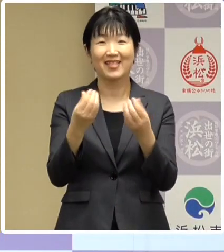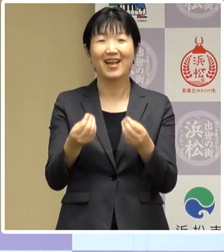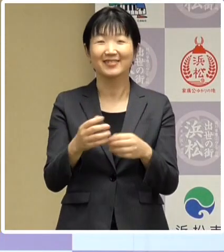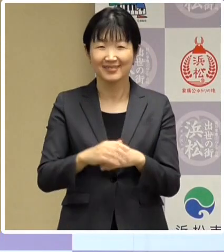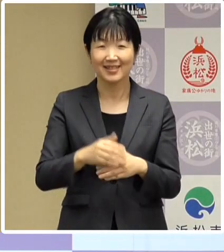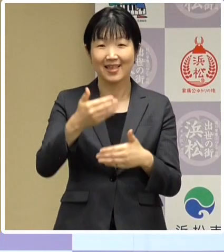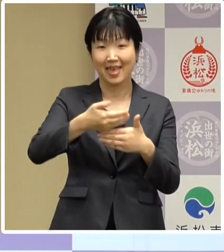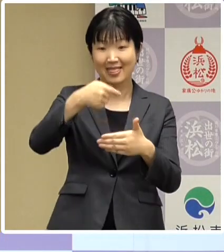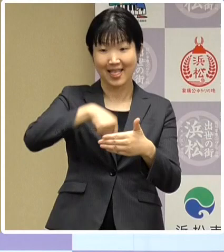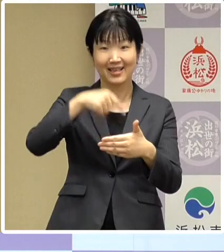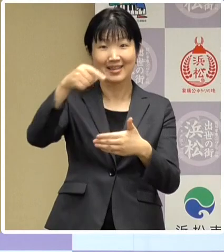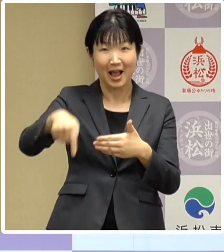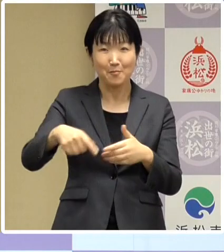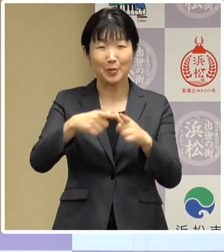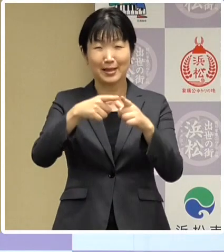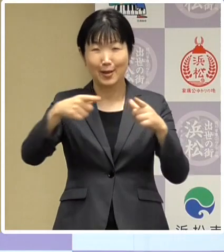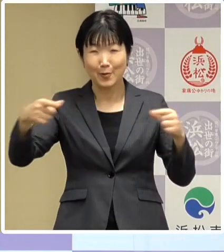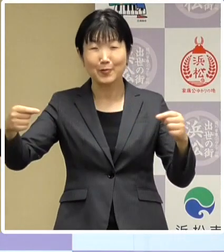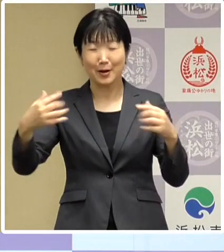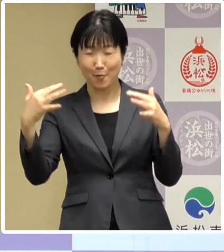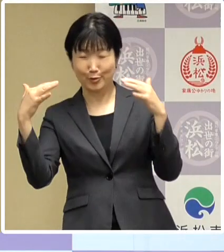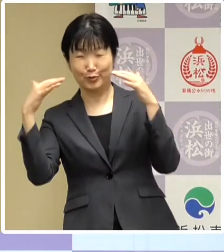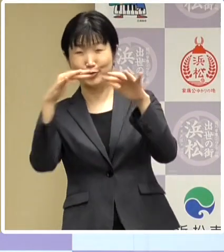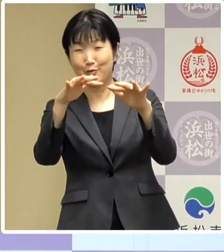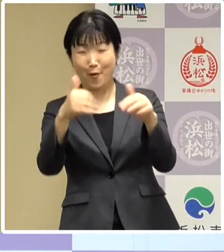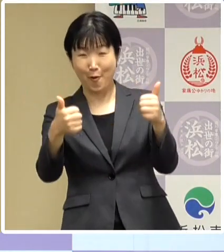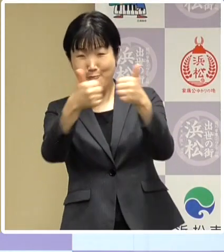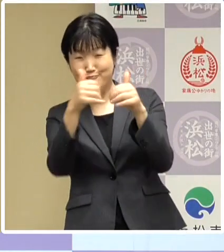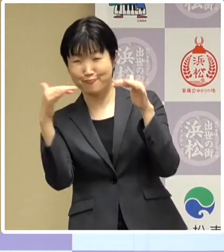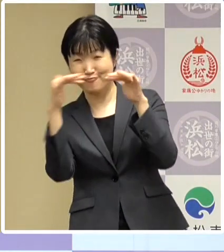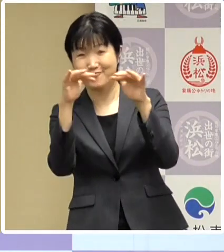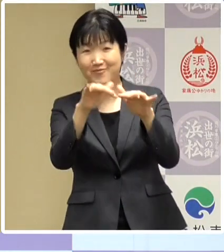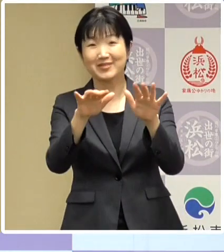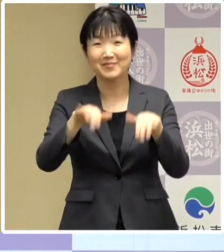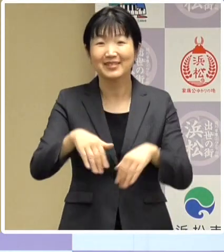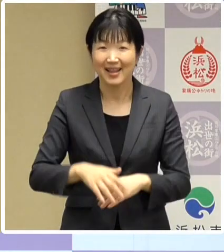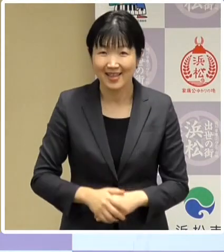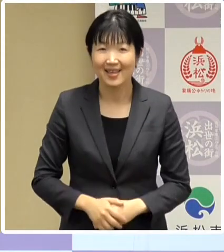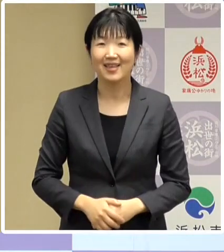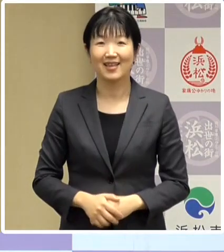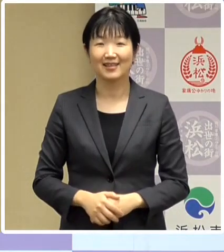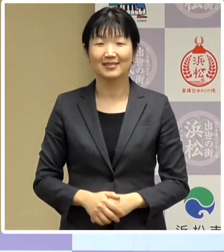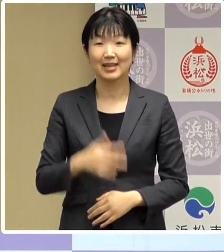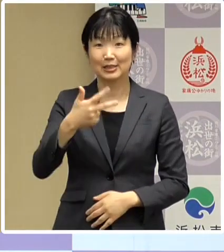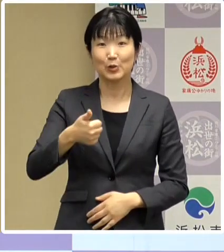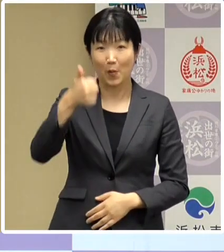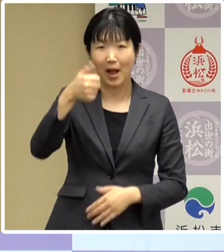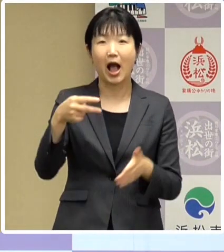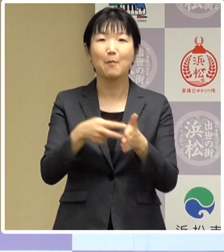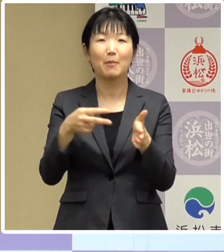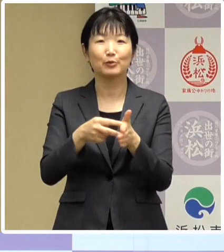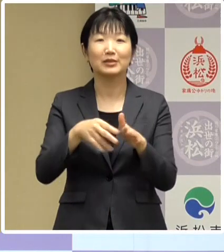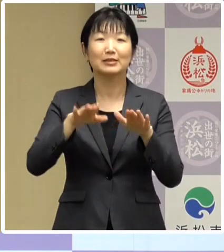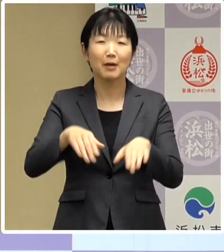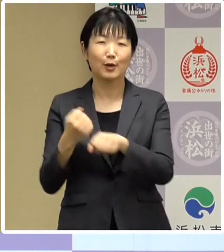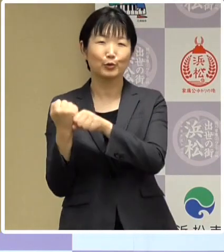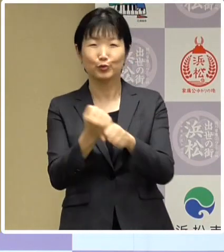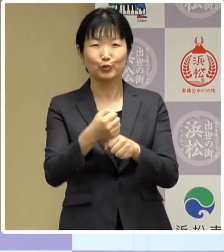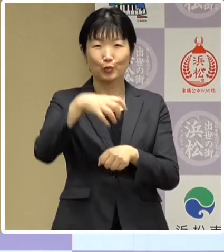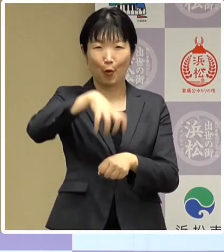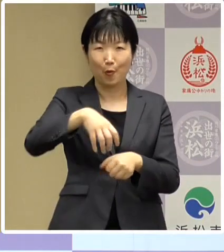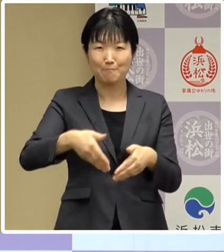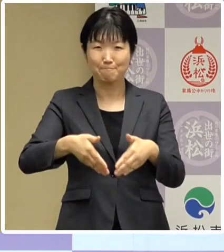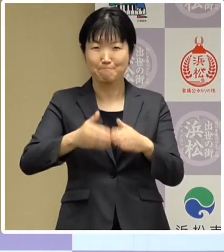県外県内外でかなり注目を集める大会となりましたが、はい、まあ、市長は浜松に野球場建設を進める立